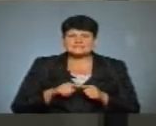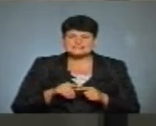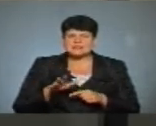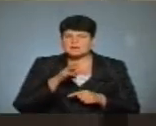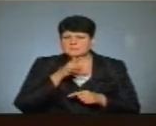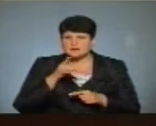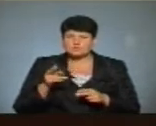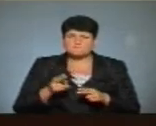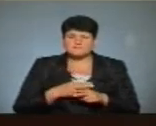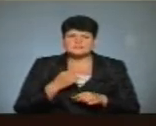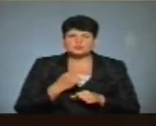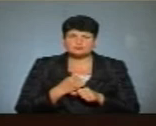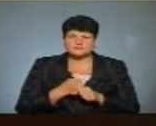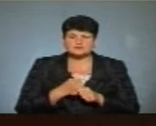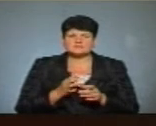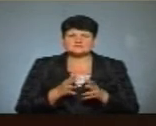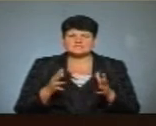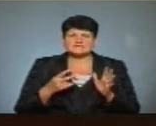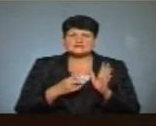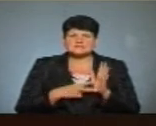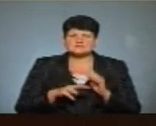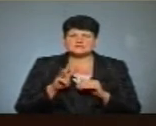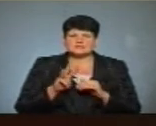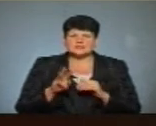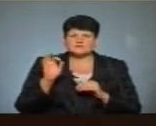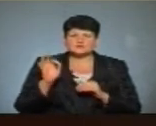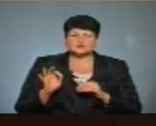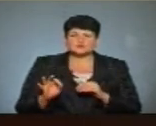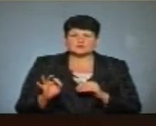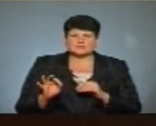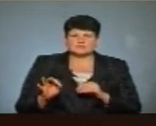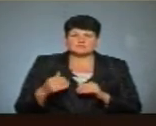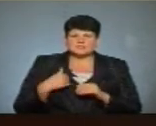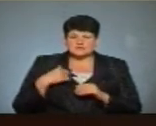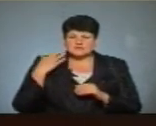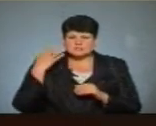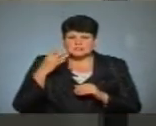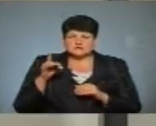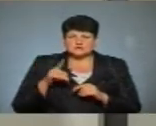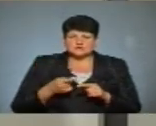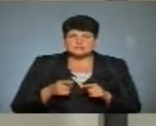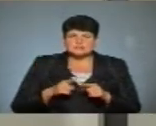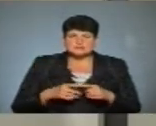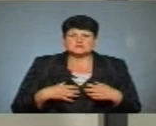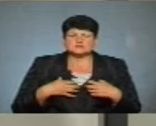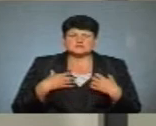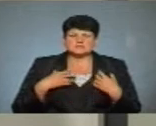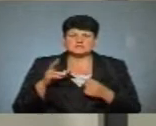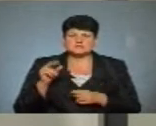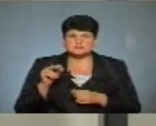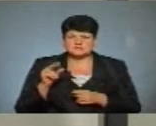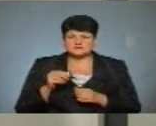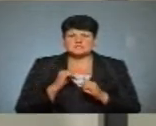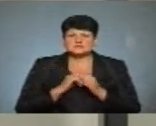період безробіття зросло на 73%. Мені здається, що це жахливі цифри.